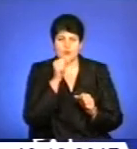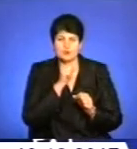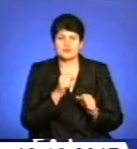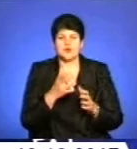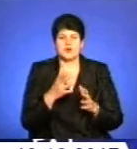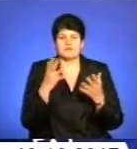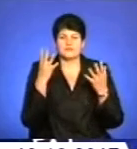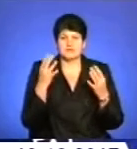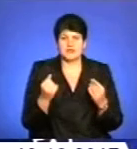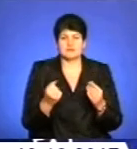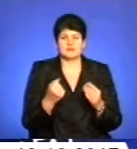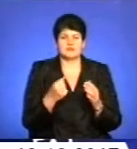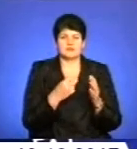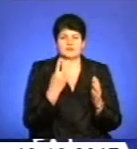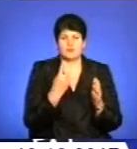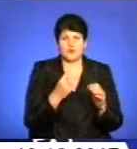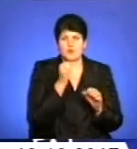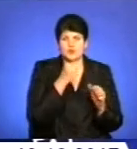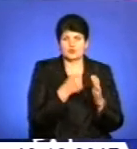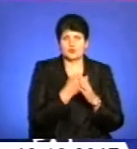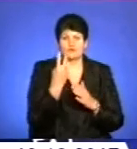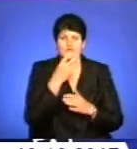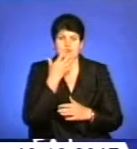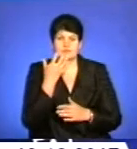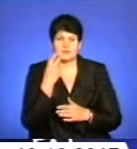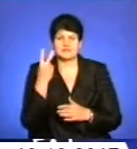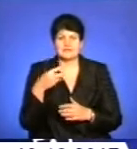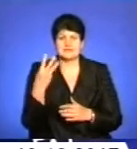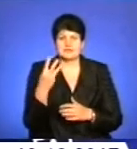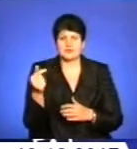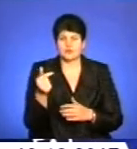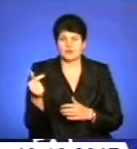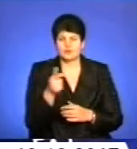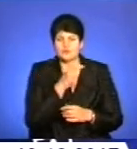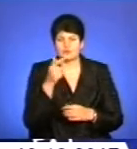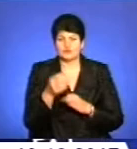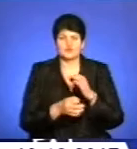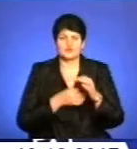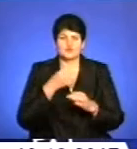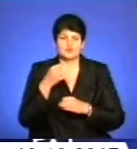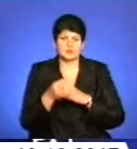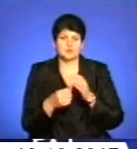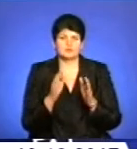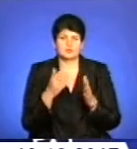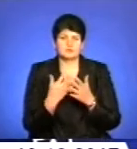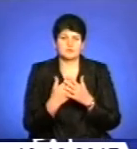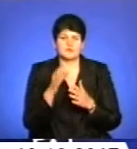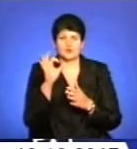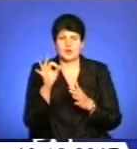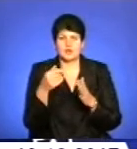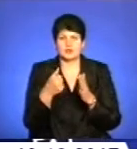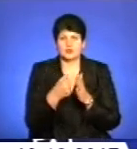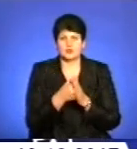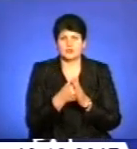до 2 градусів тепла. 23 грудня впродовж доби температура повітря коливатиметься від 0 до